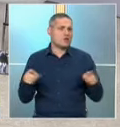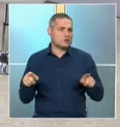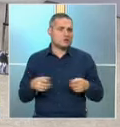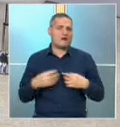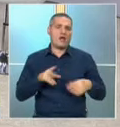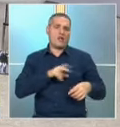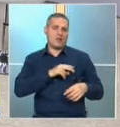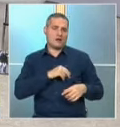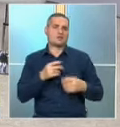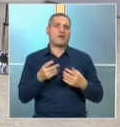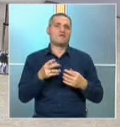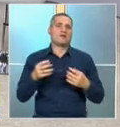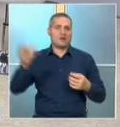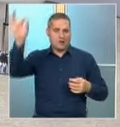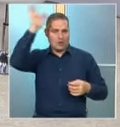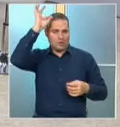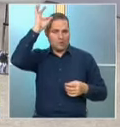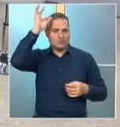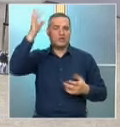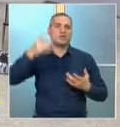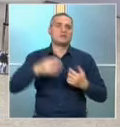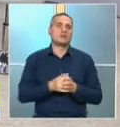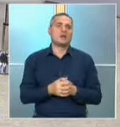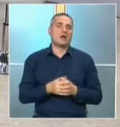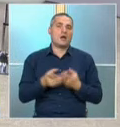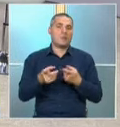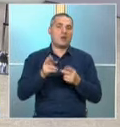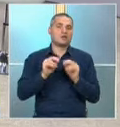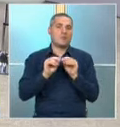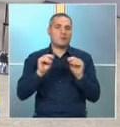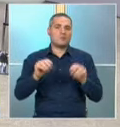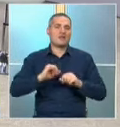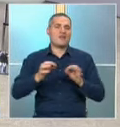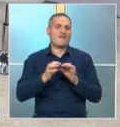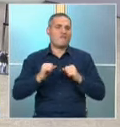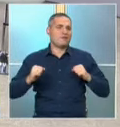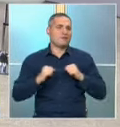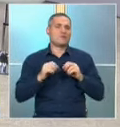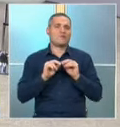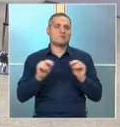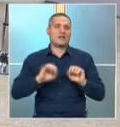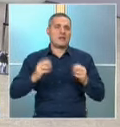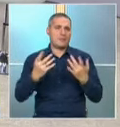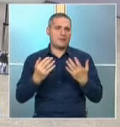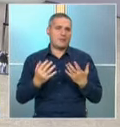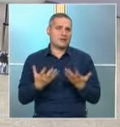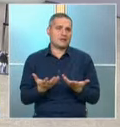и награждавания на ученици. Понеже преподавате и физическо възпитание и